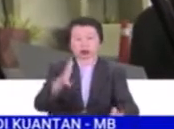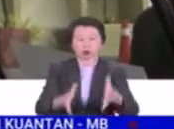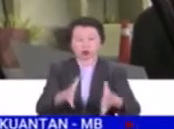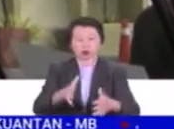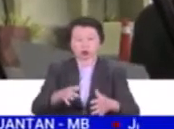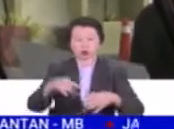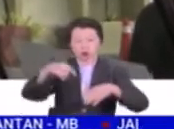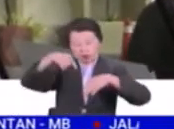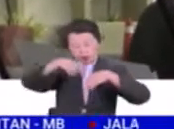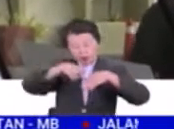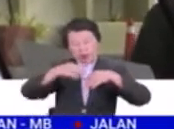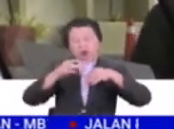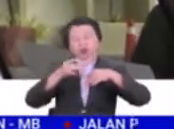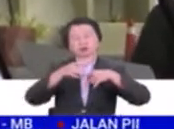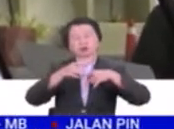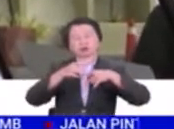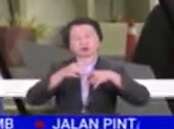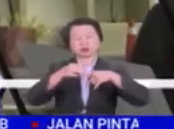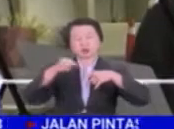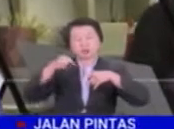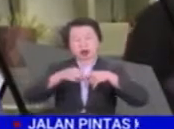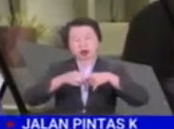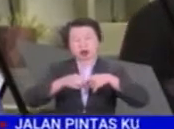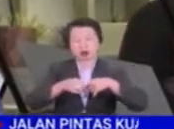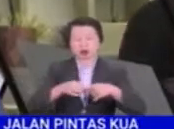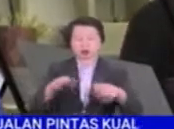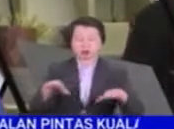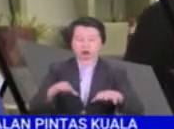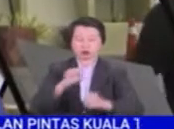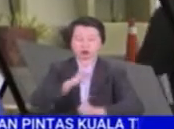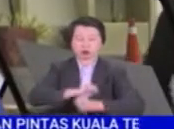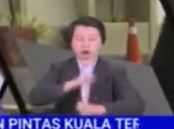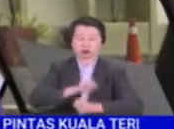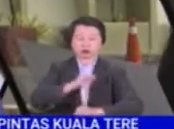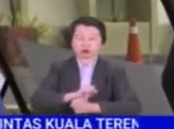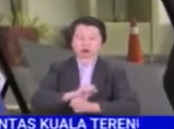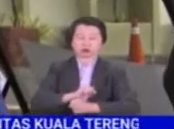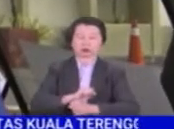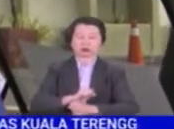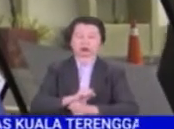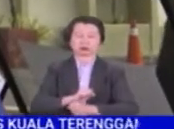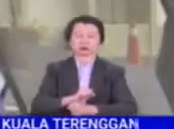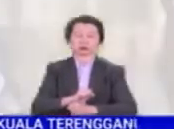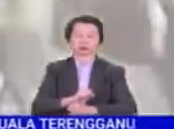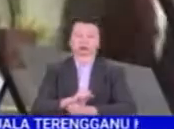ni. Jadi duk buat kerja.